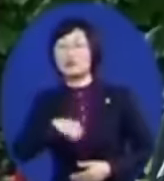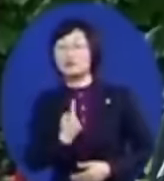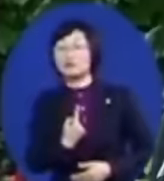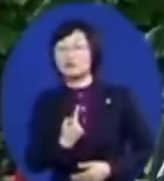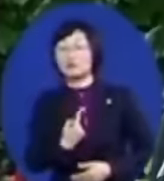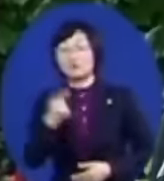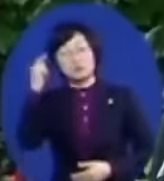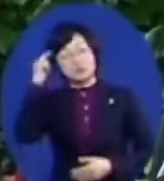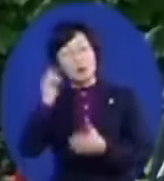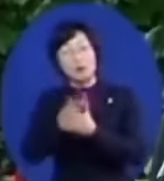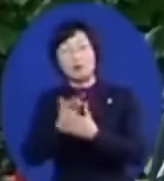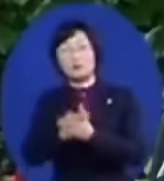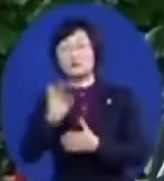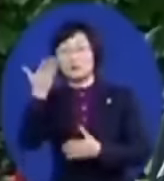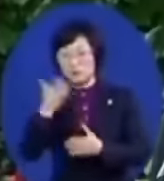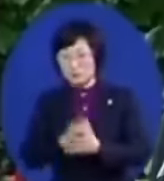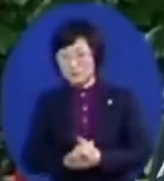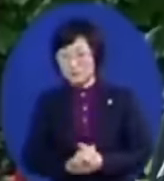하죠.